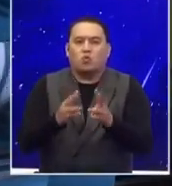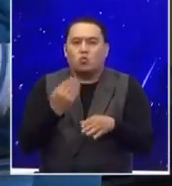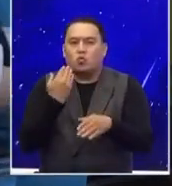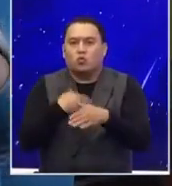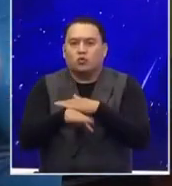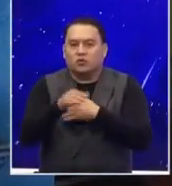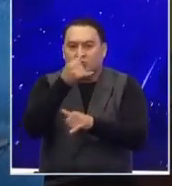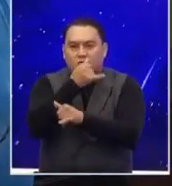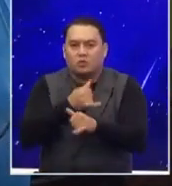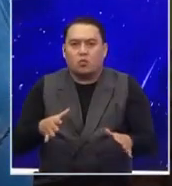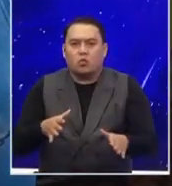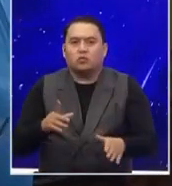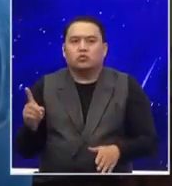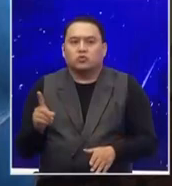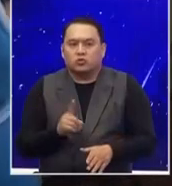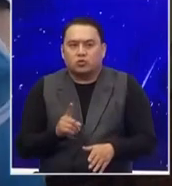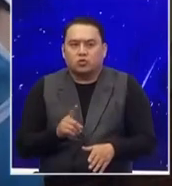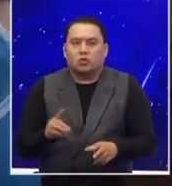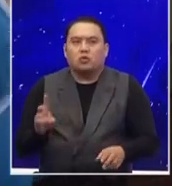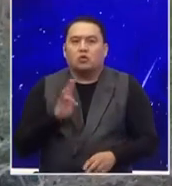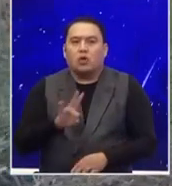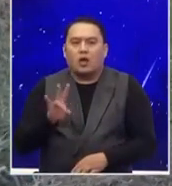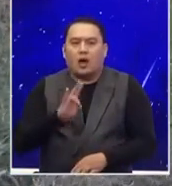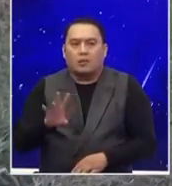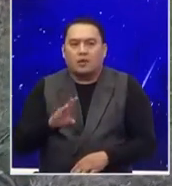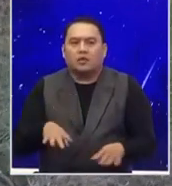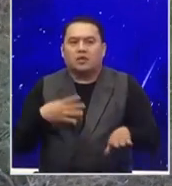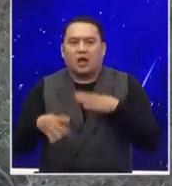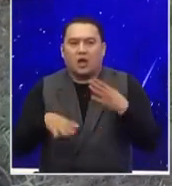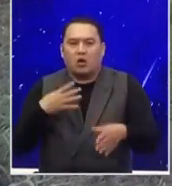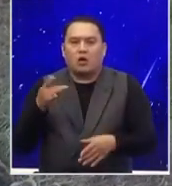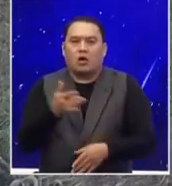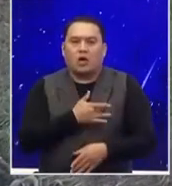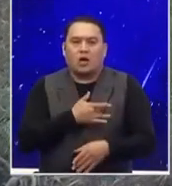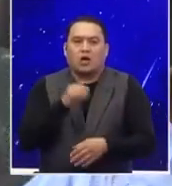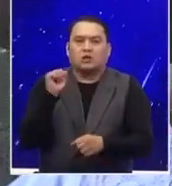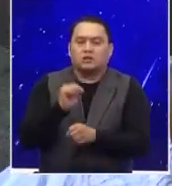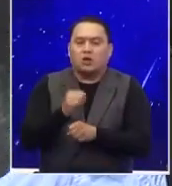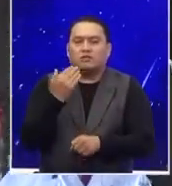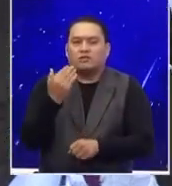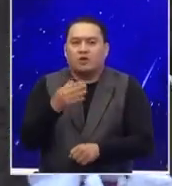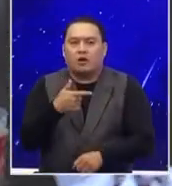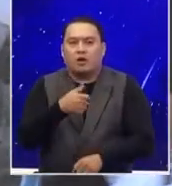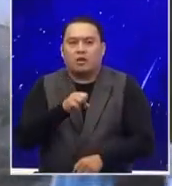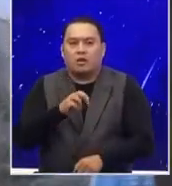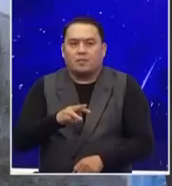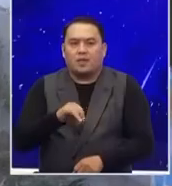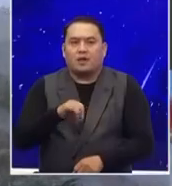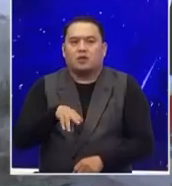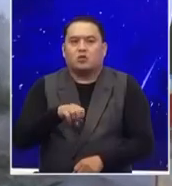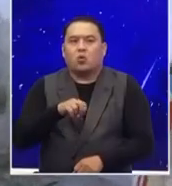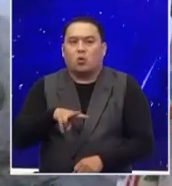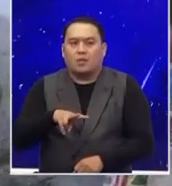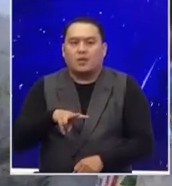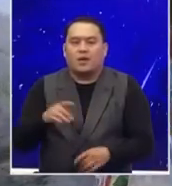из огненного кольца ему не удалось. В ноябре того же года во время тренировок остановилось сердце у старшины Халыма Стамбекова из Нарнкола. В